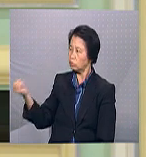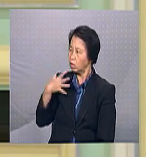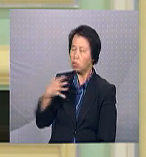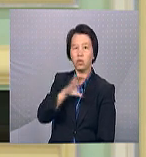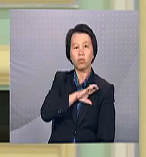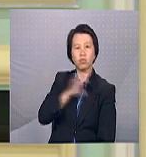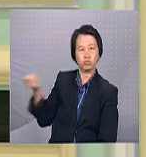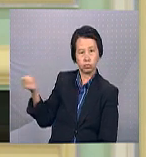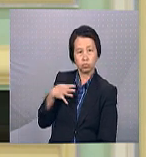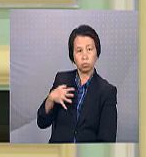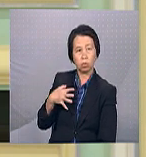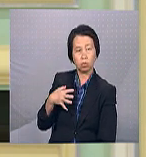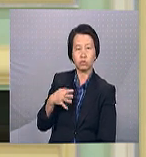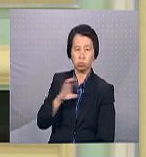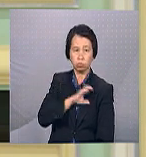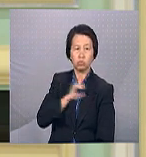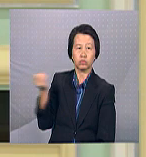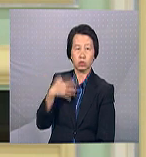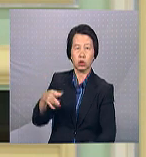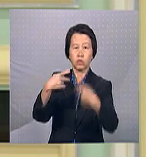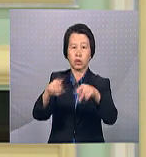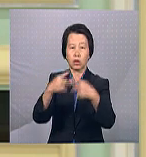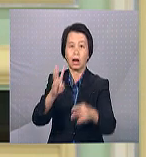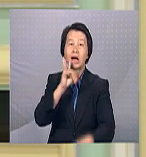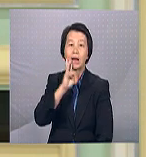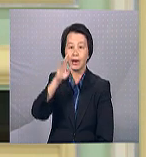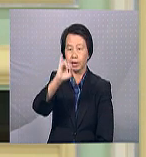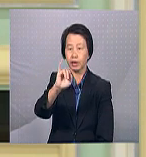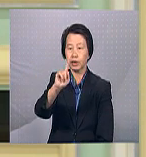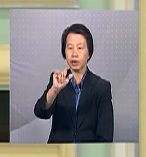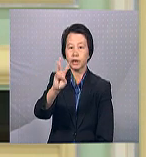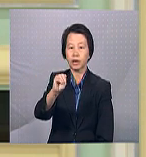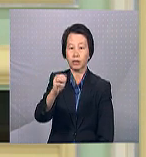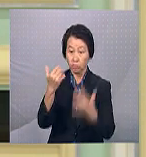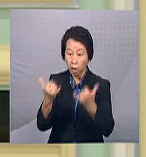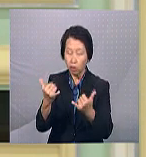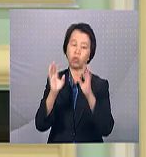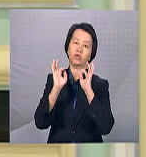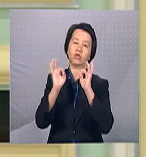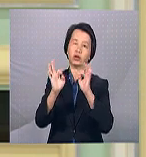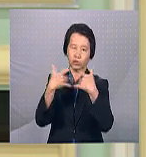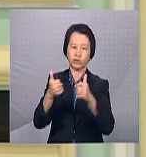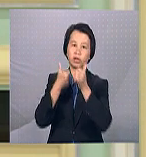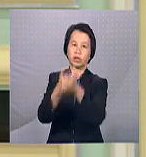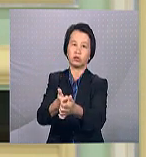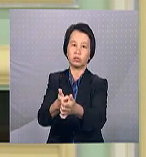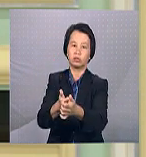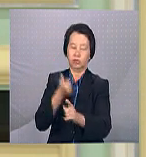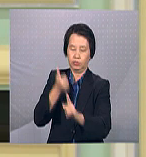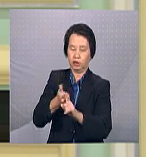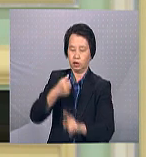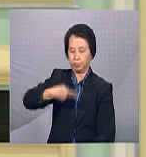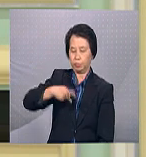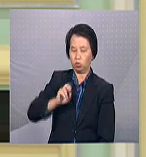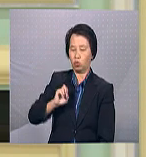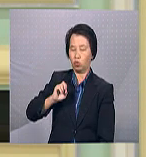PDRM bahawa pasar di Air Hitam telah pun mematuhi perintah dan juga SOP